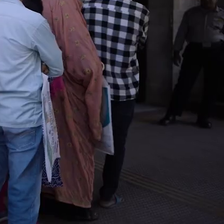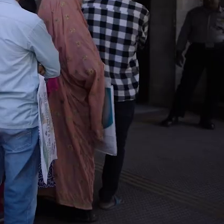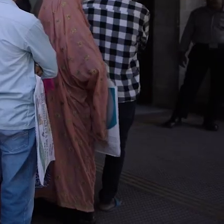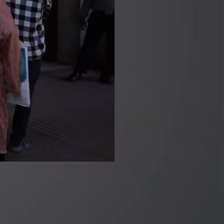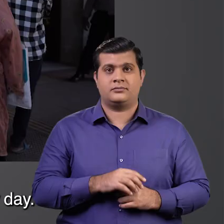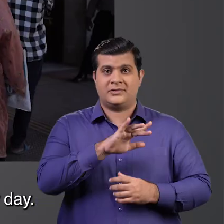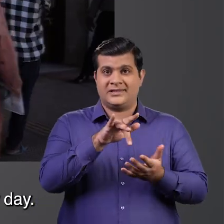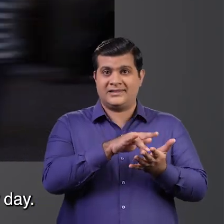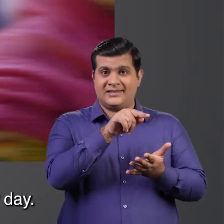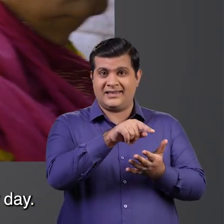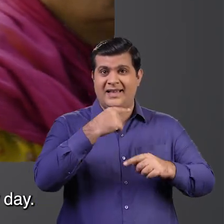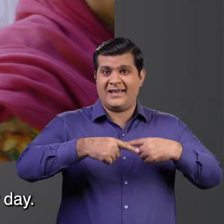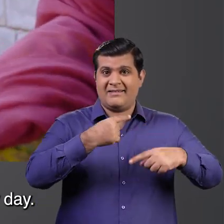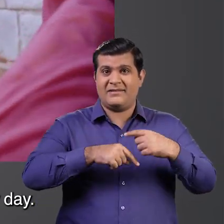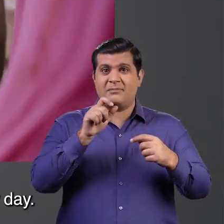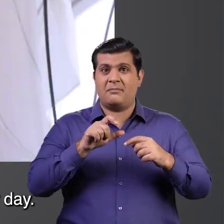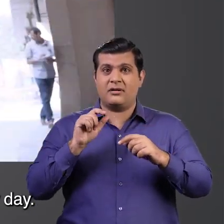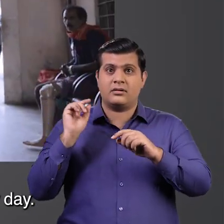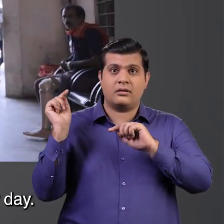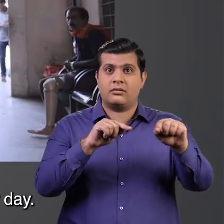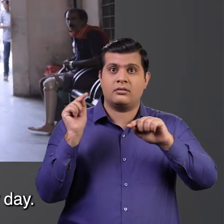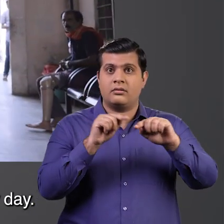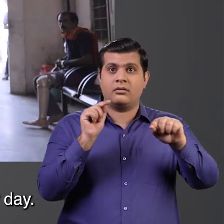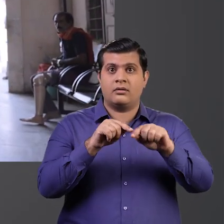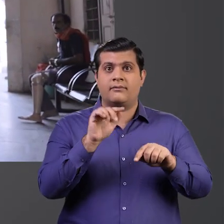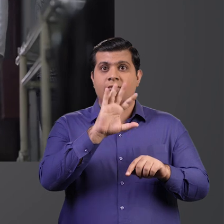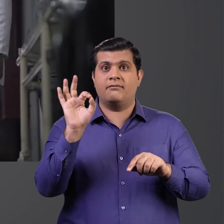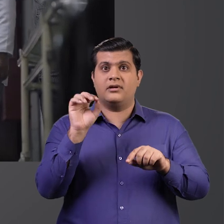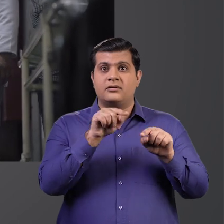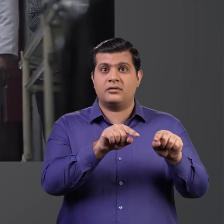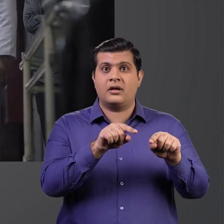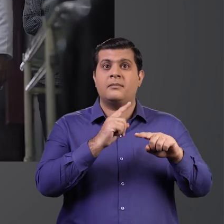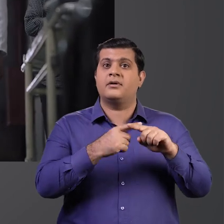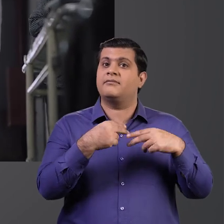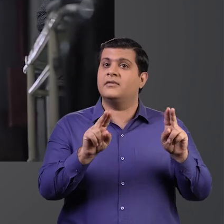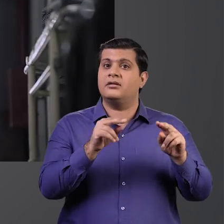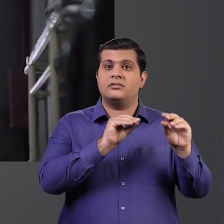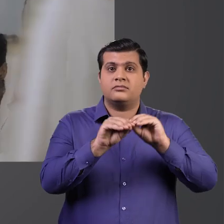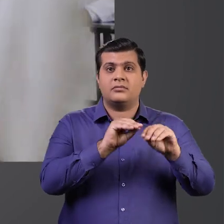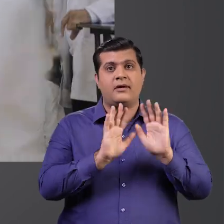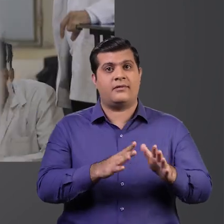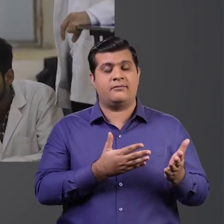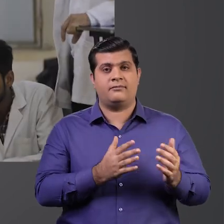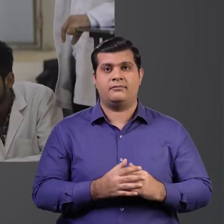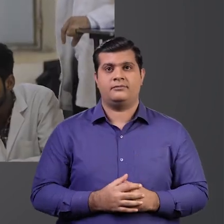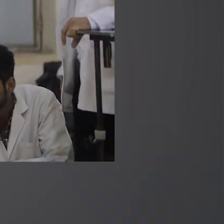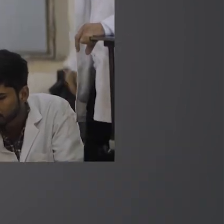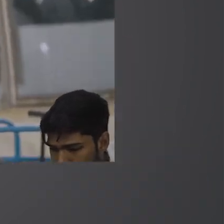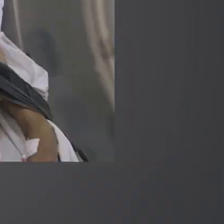र सेंटर में प्रतिदिन 500 से ज्यादा मरीज आते हैं जिनका निशुल्क इलाज होता